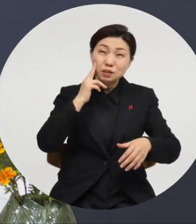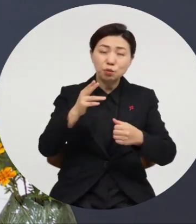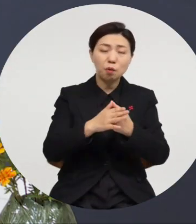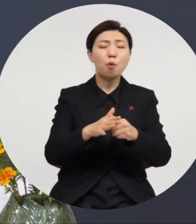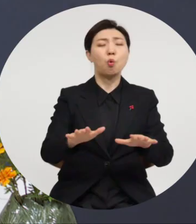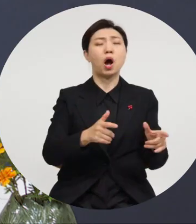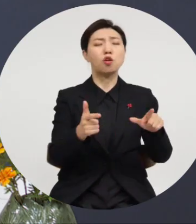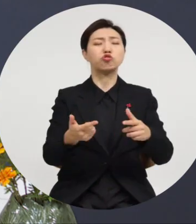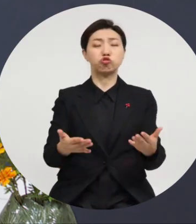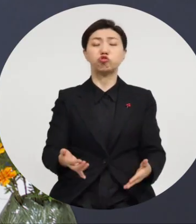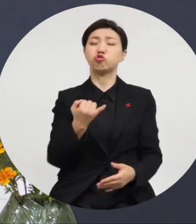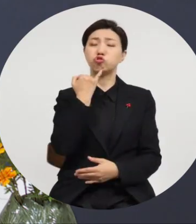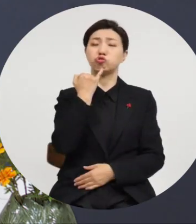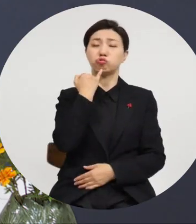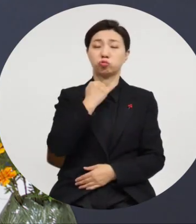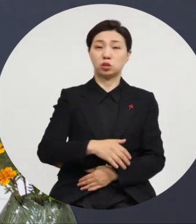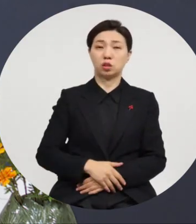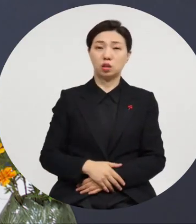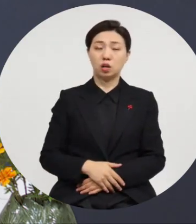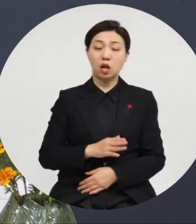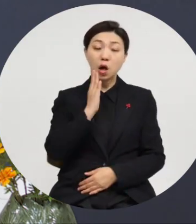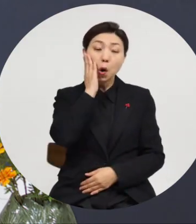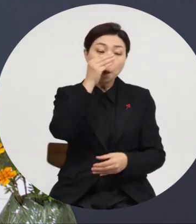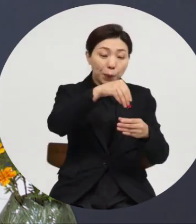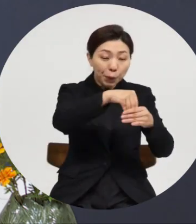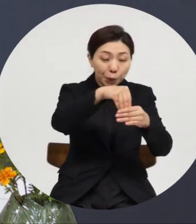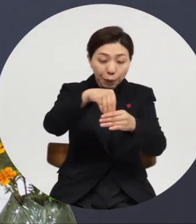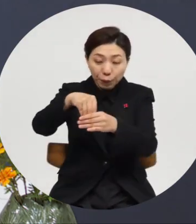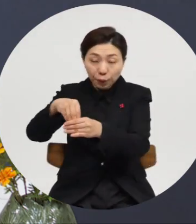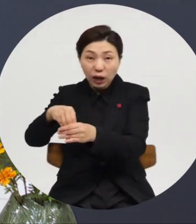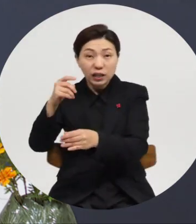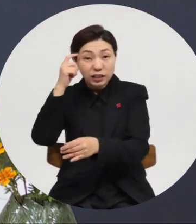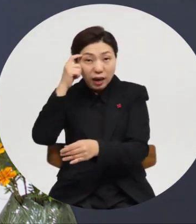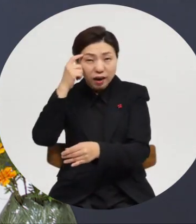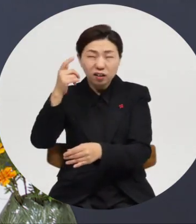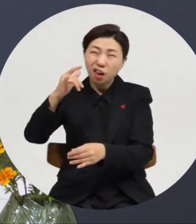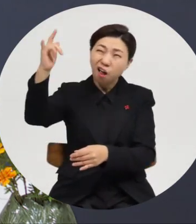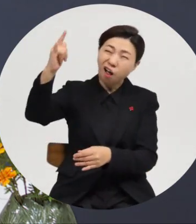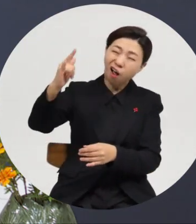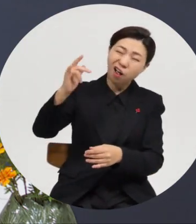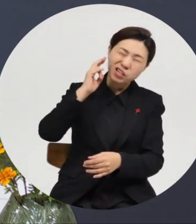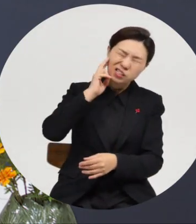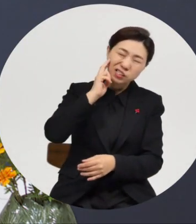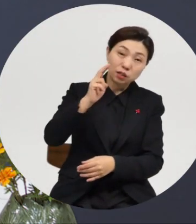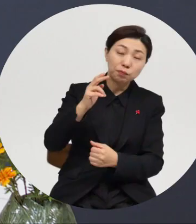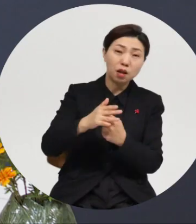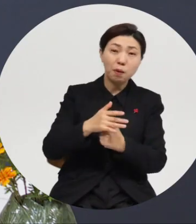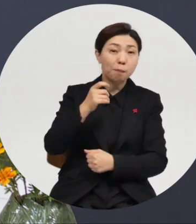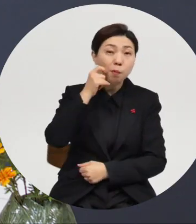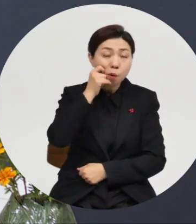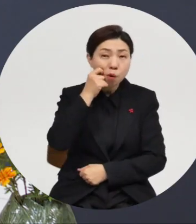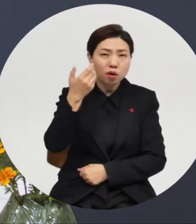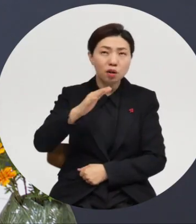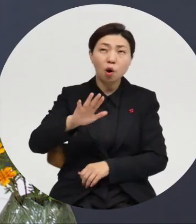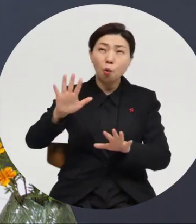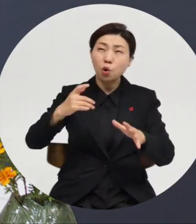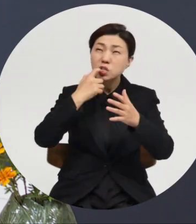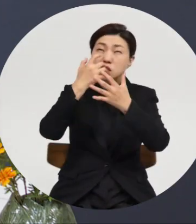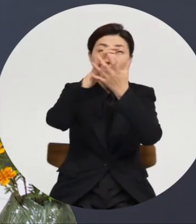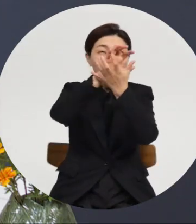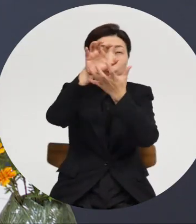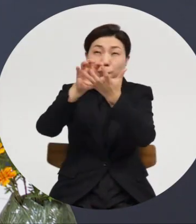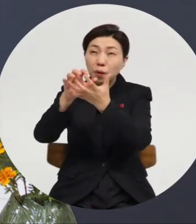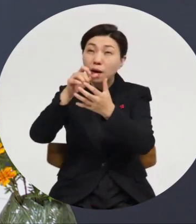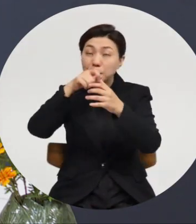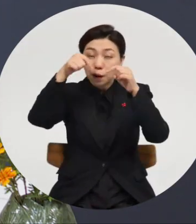마침 잘 됐다. 오늘 하루 쉬자. 안 그래도 지금 모종 내려고 그랬는데 햇빛이 강해가 못